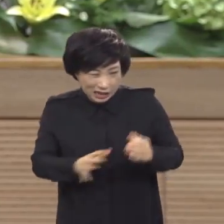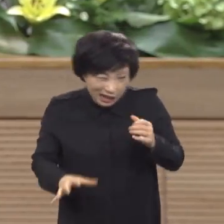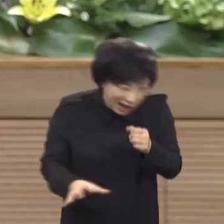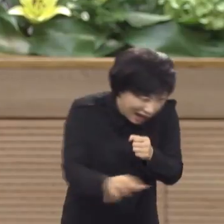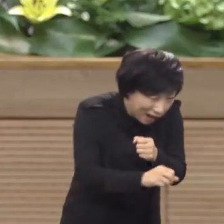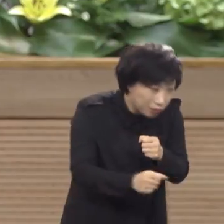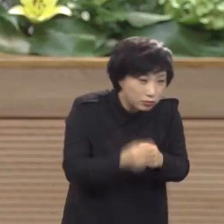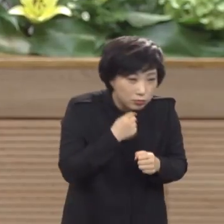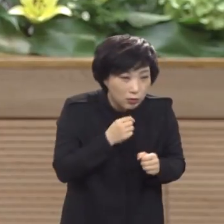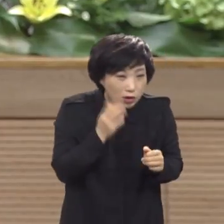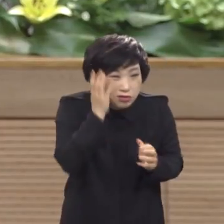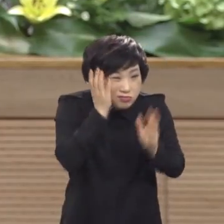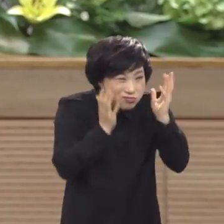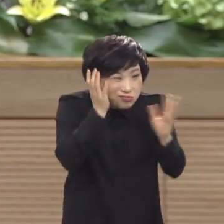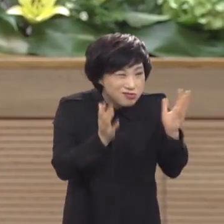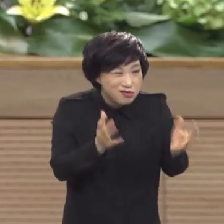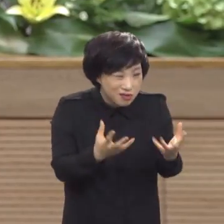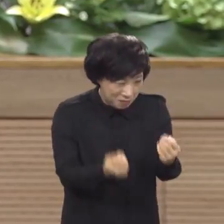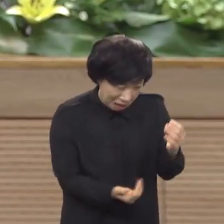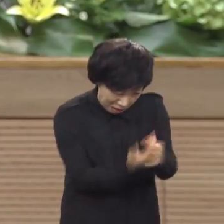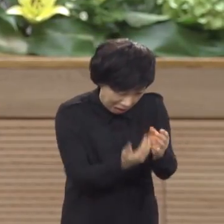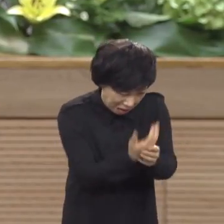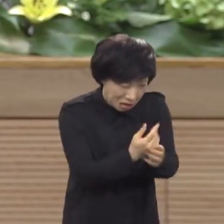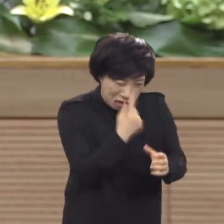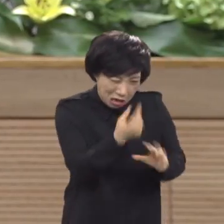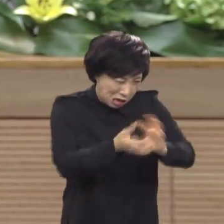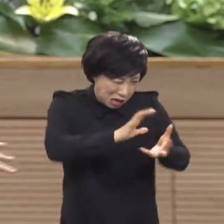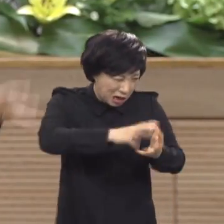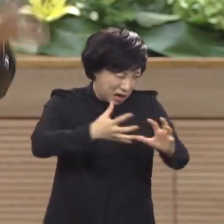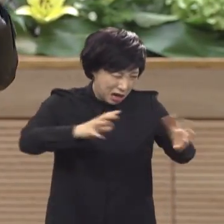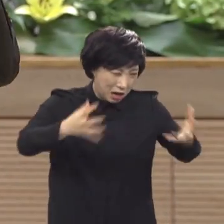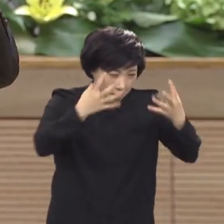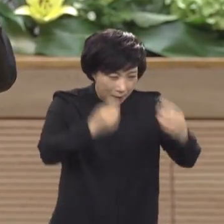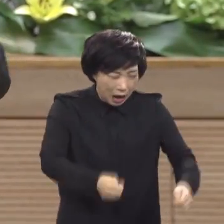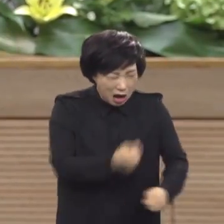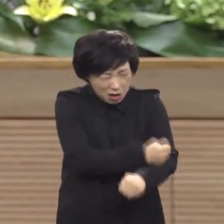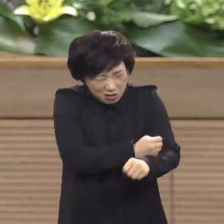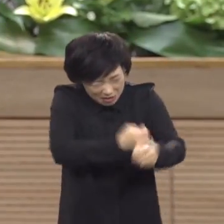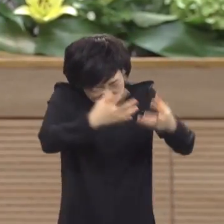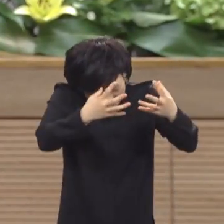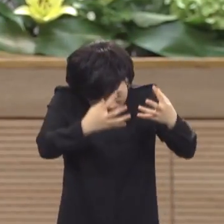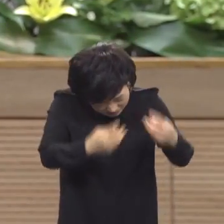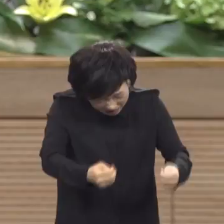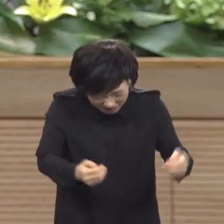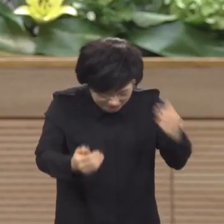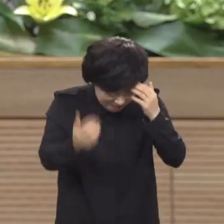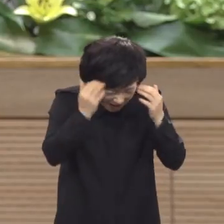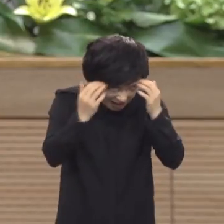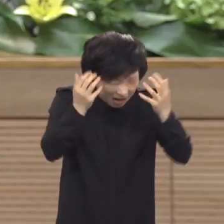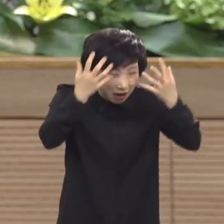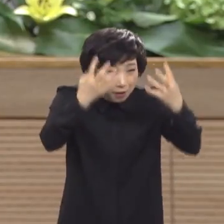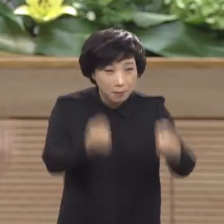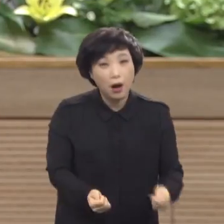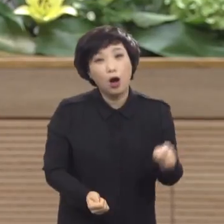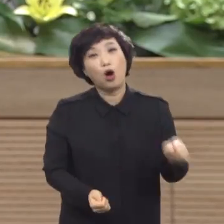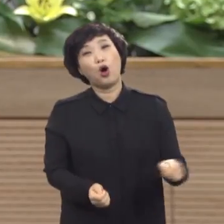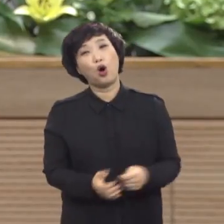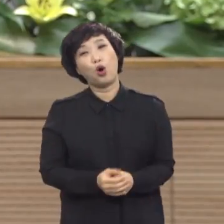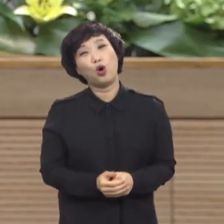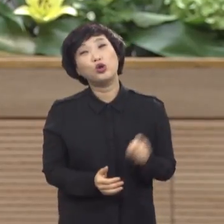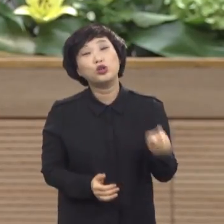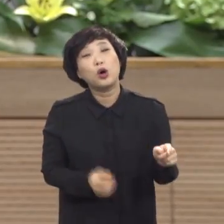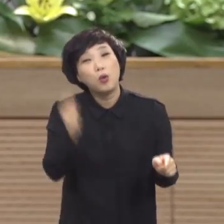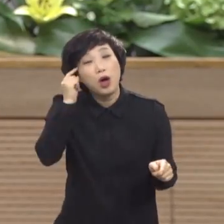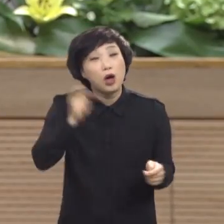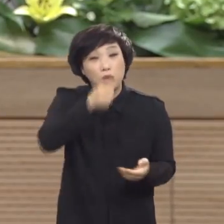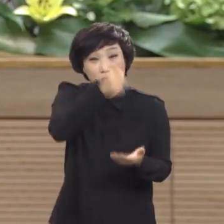거둬야지 잡초가 온 거죠. 엉겅퀴가 온 거죠. 아주 수많은 방해꾼이 수없이 나타나.